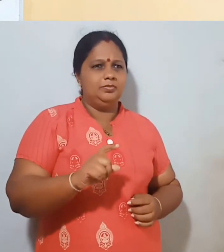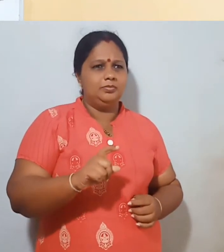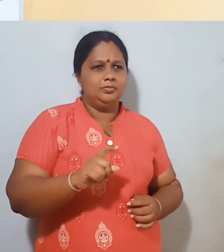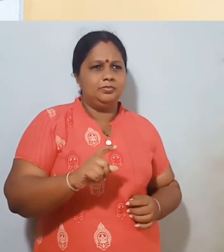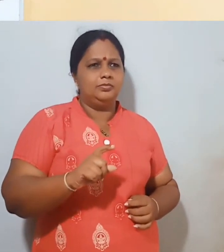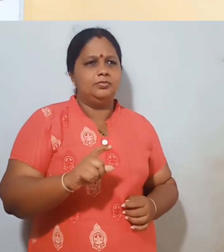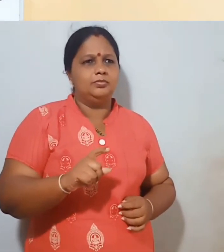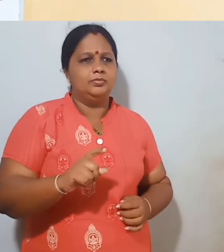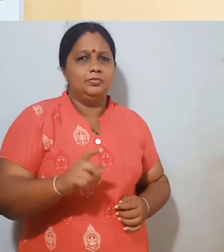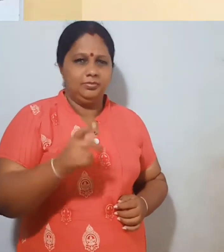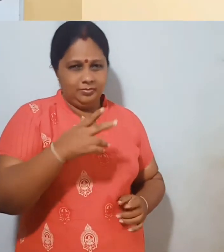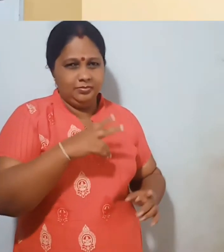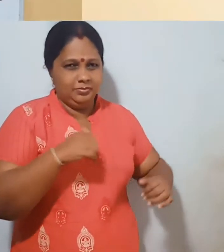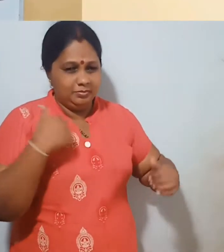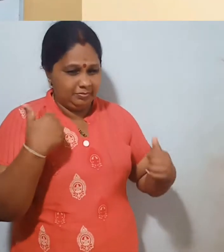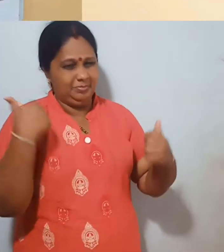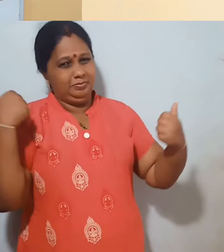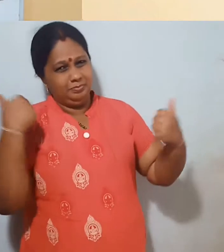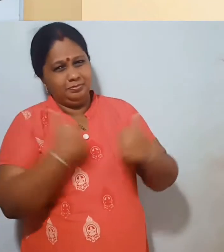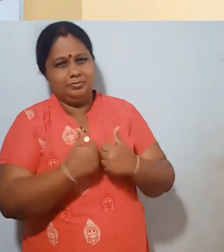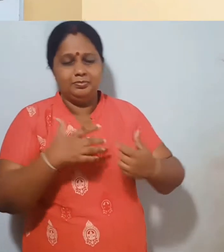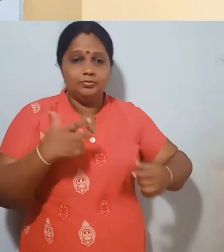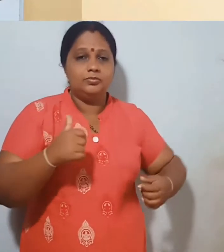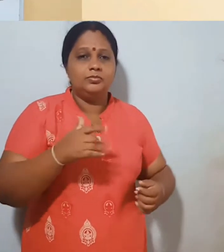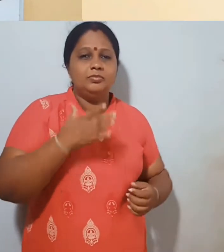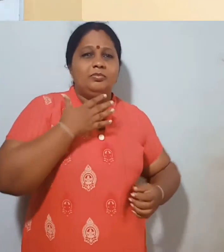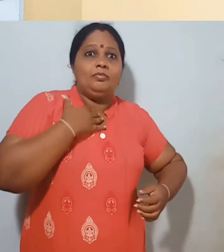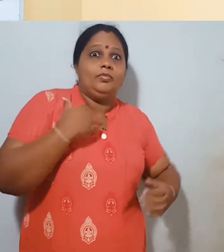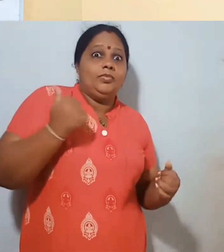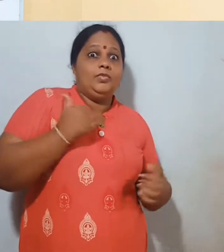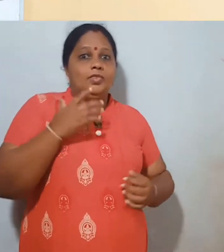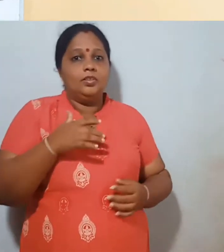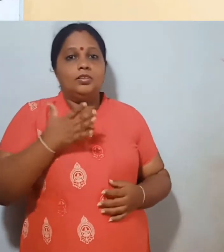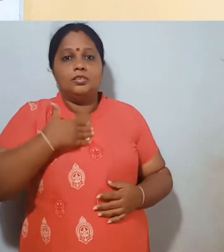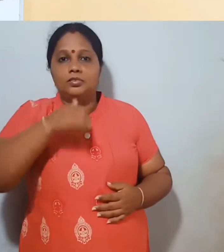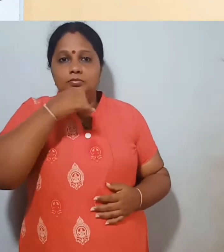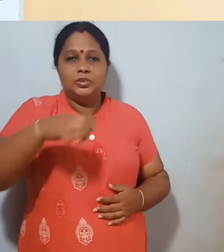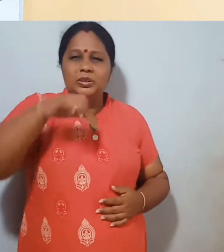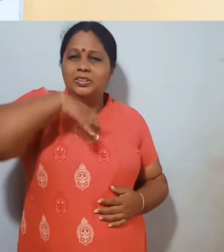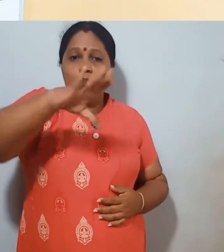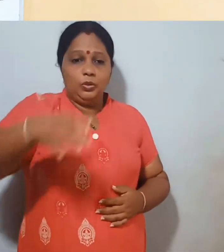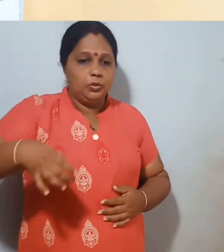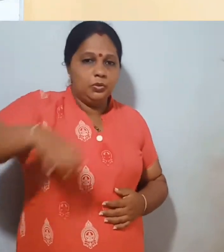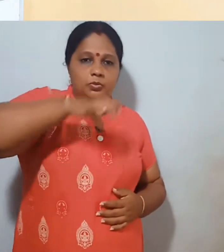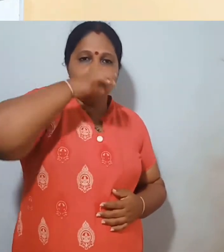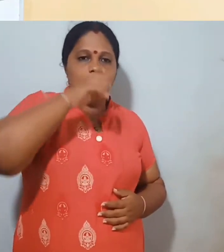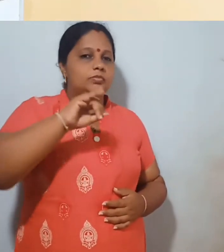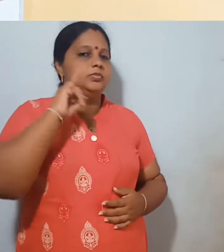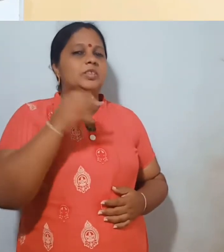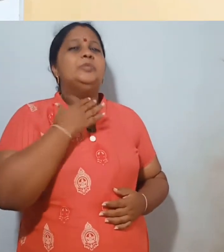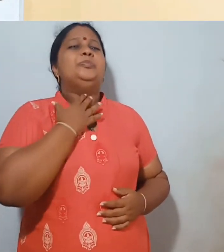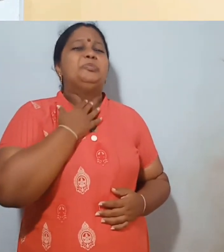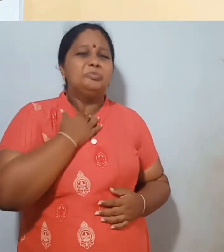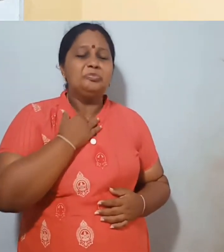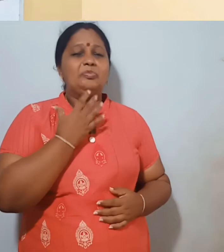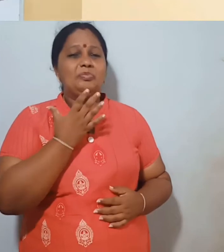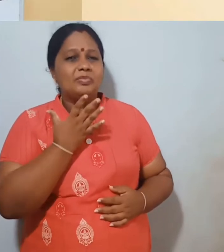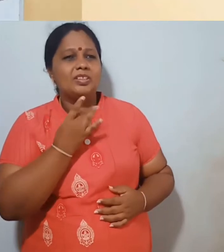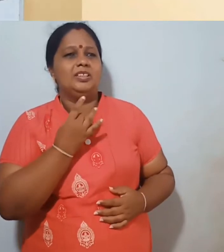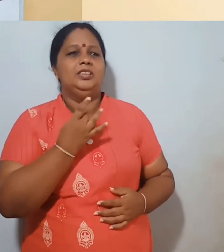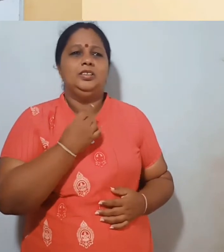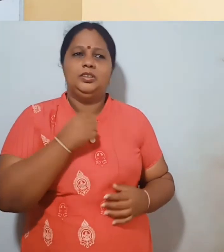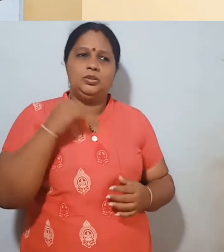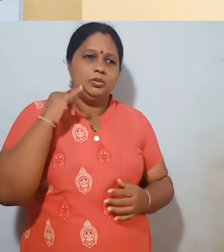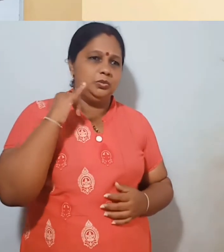குடிக்க கொடுக்கறது நல்லது. ரைட்? அவங்க தாகத்துல பயத்துல டென்ஷன்ல உதடெல்லாம் பறண்டு போயிருக்கும், ஏதாவது குடிக்க கேட்பாங்க. அல்லது நீங்கள் முசாரில்